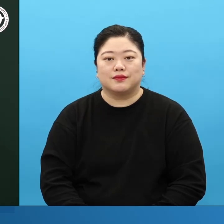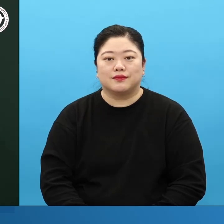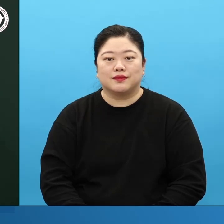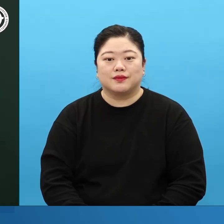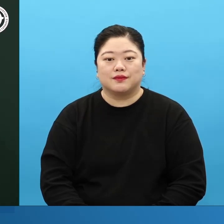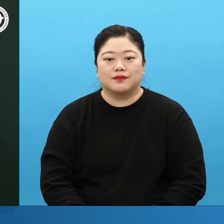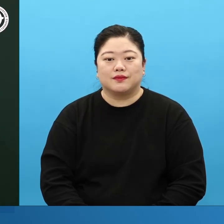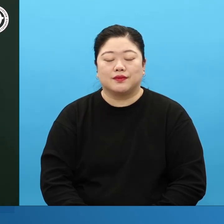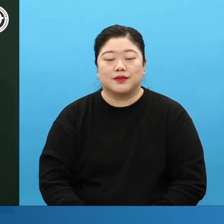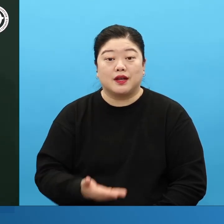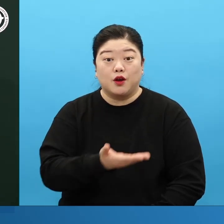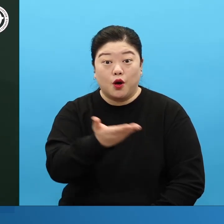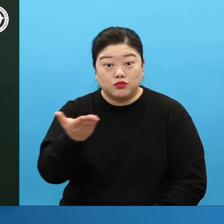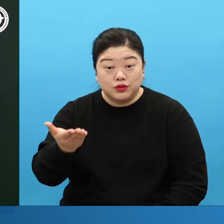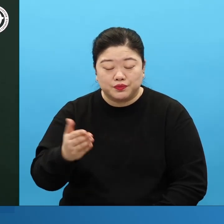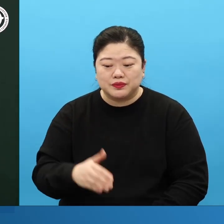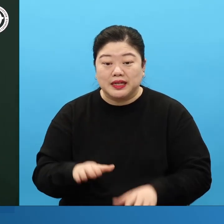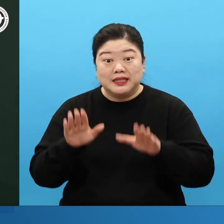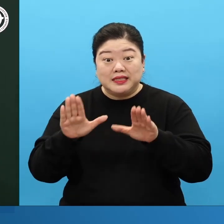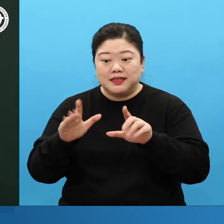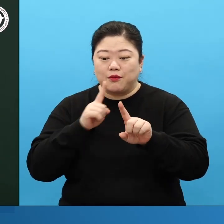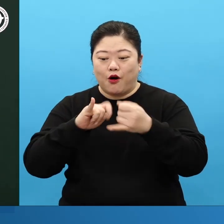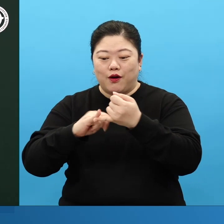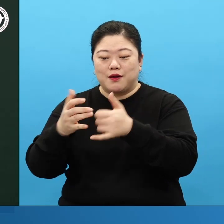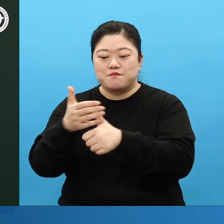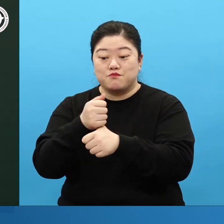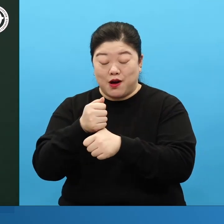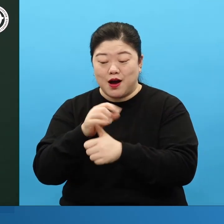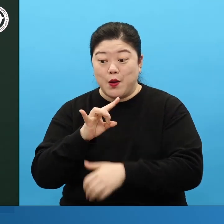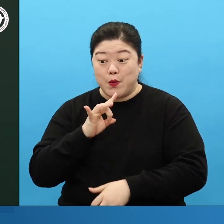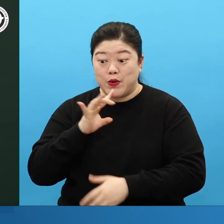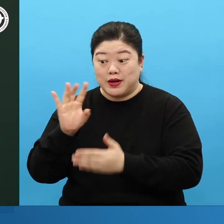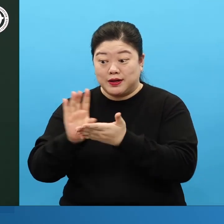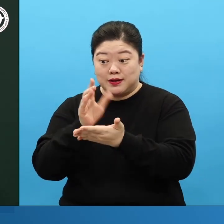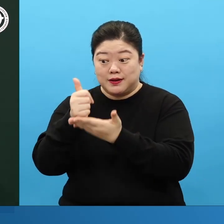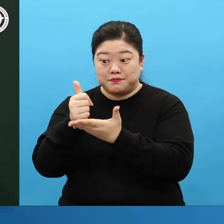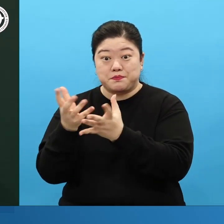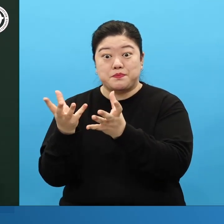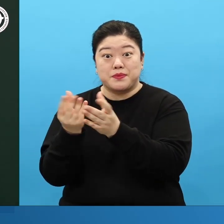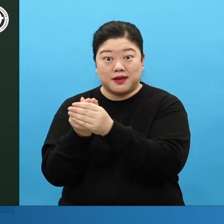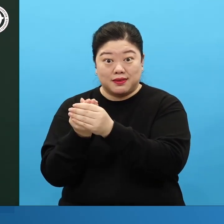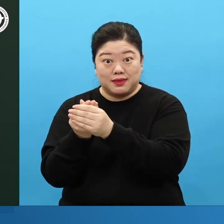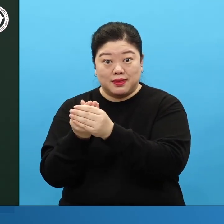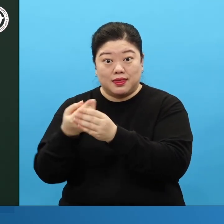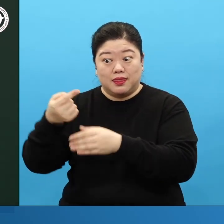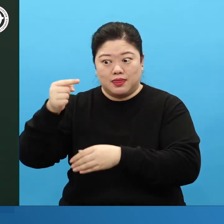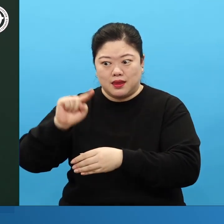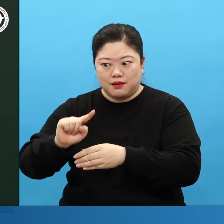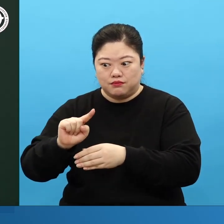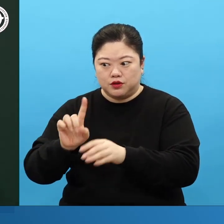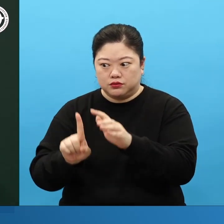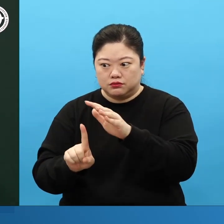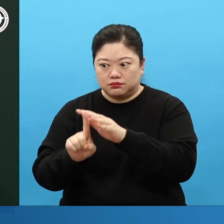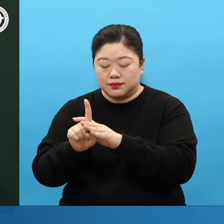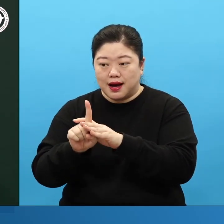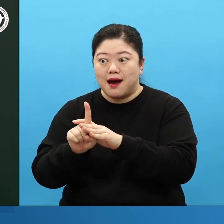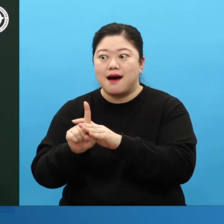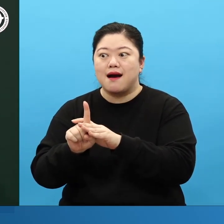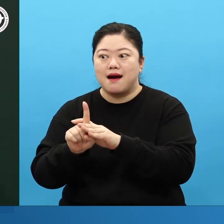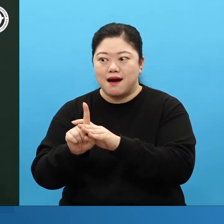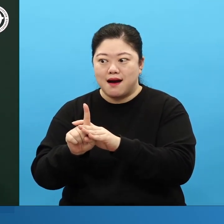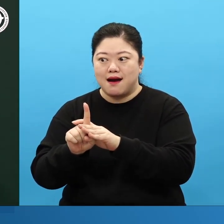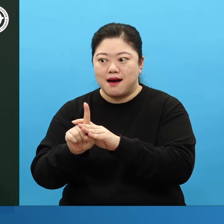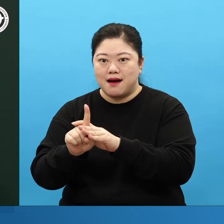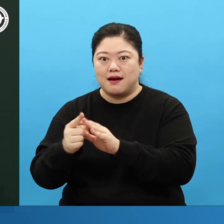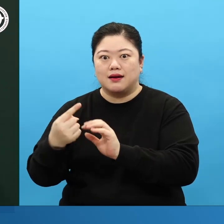기다리고 이건 찾는 거죠. Por eso, lo que es único tenemos que esperar y tenemos que buscar las obras de la recreación. 자, 예를 든다면